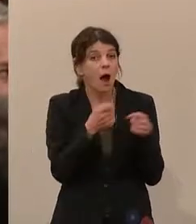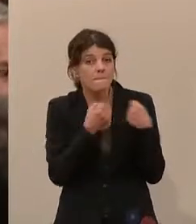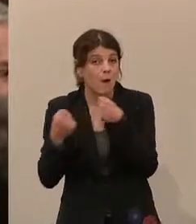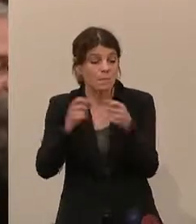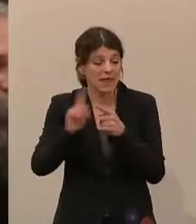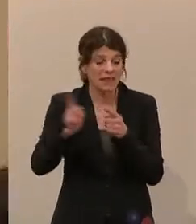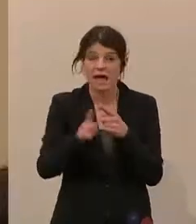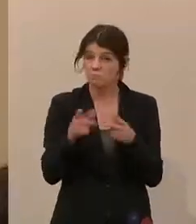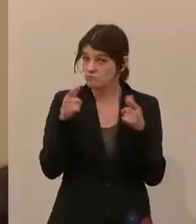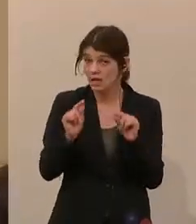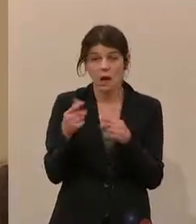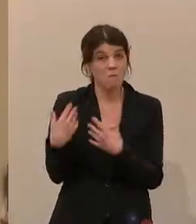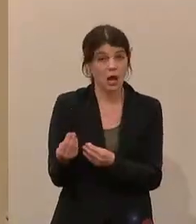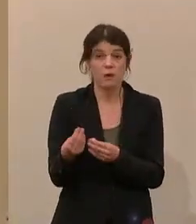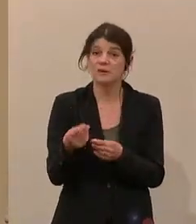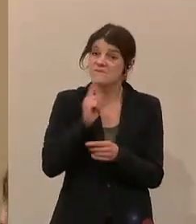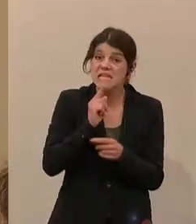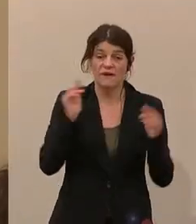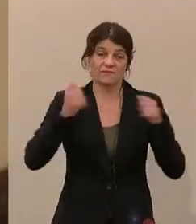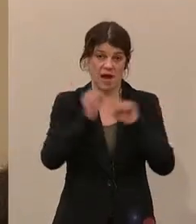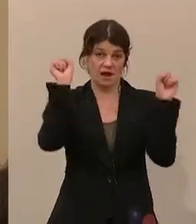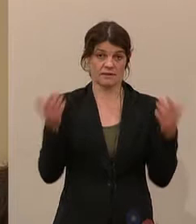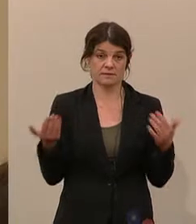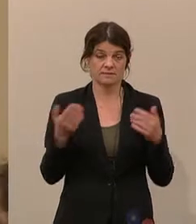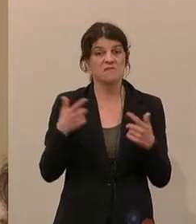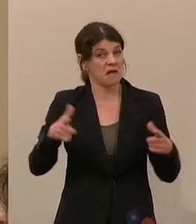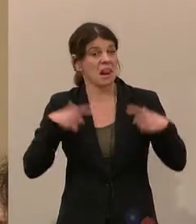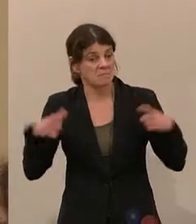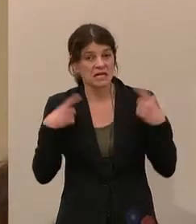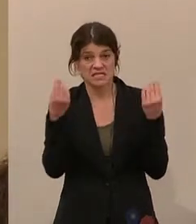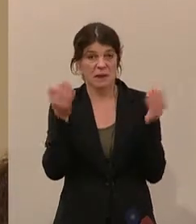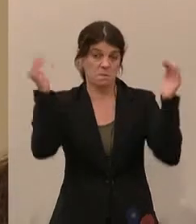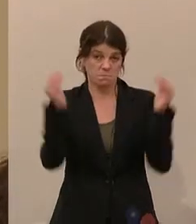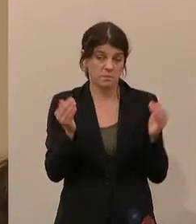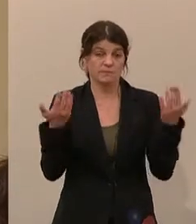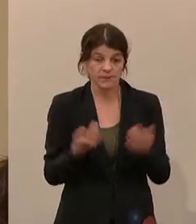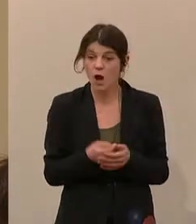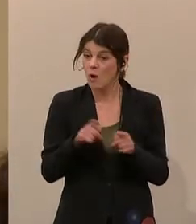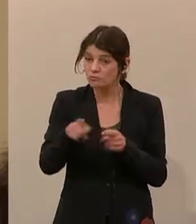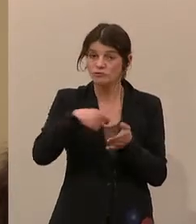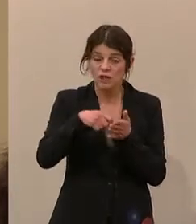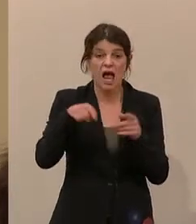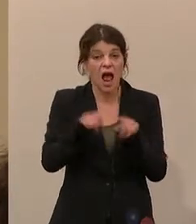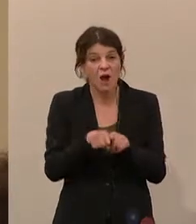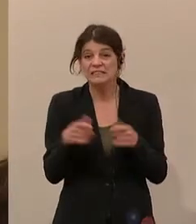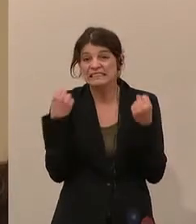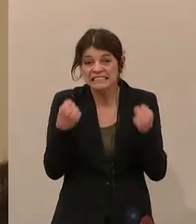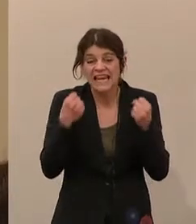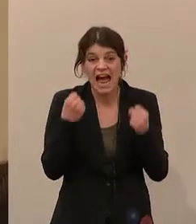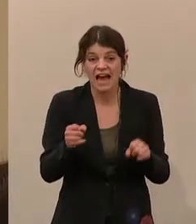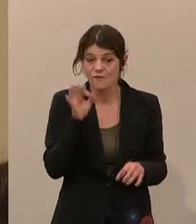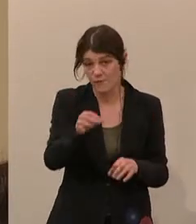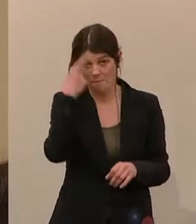die Freiheit für die Menschen, Sie kürzen bei der Lebensqualität und Sie kürzen sogar bei der Sicherheit